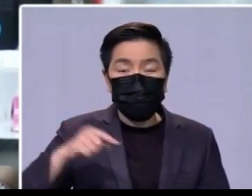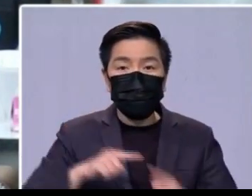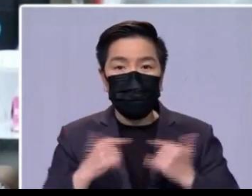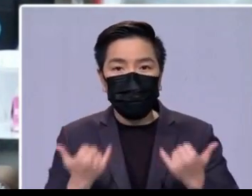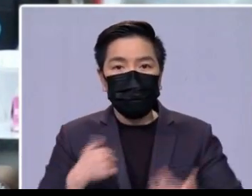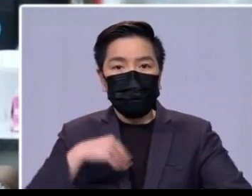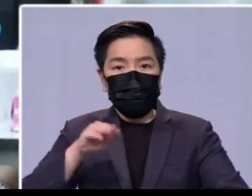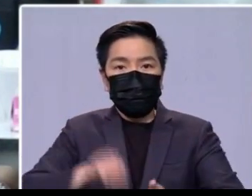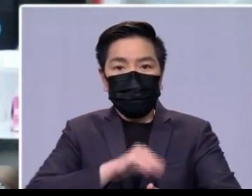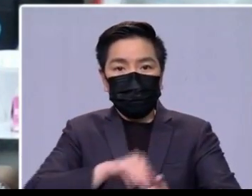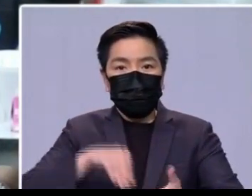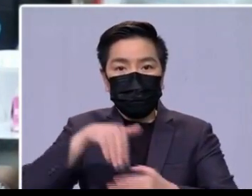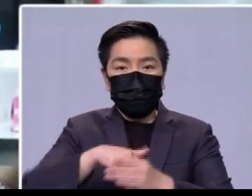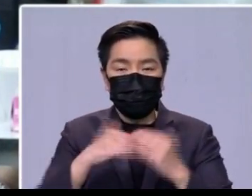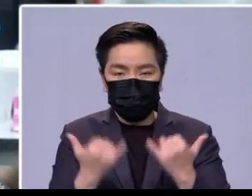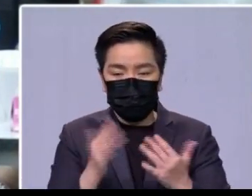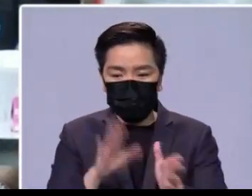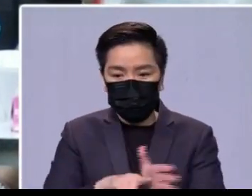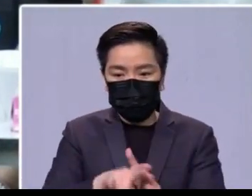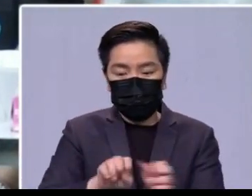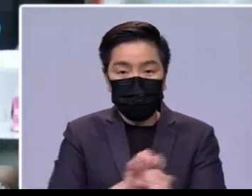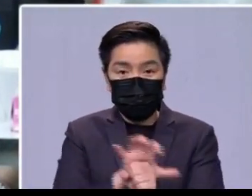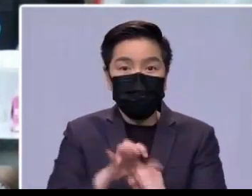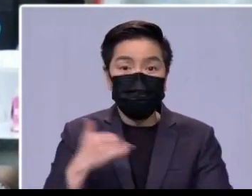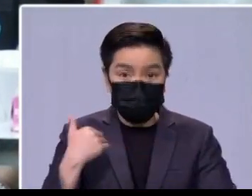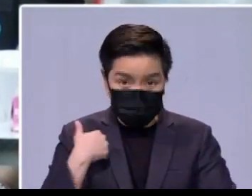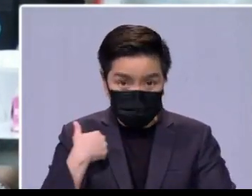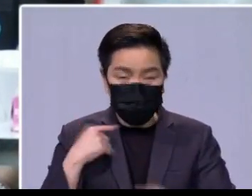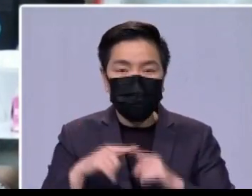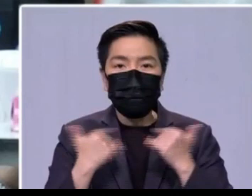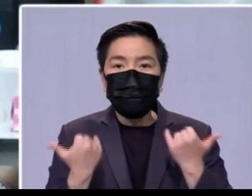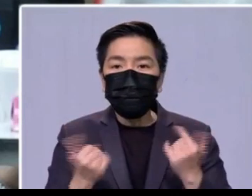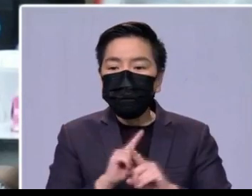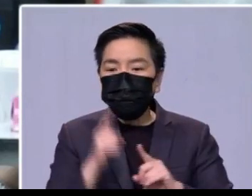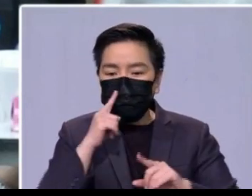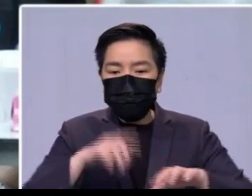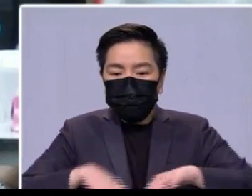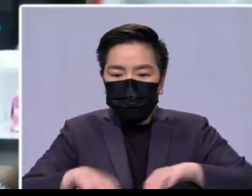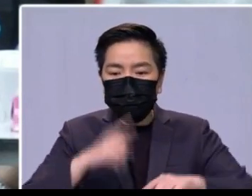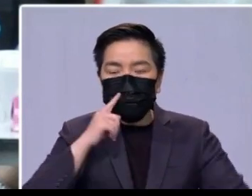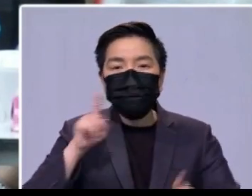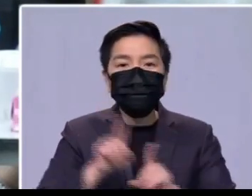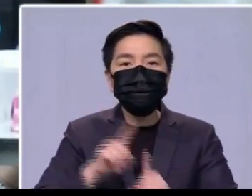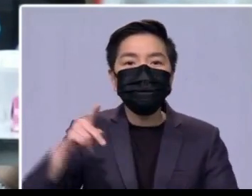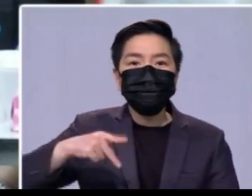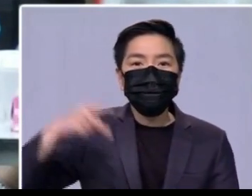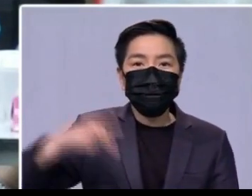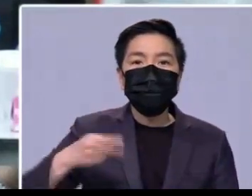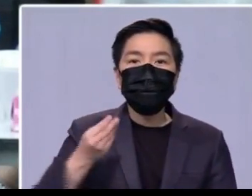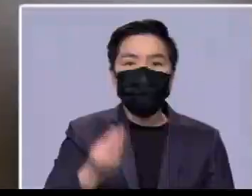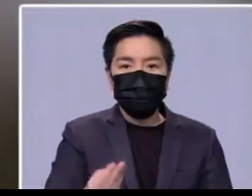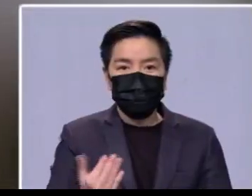ซึ่งเราก็ยังอยู่ในช่วงสถานการณ์โควิดนะครับแล้วก็หลายพื้นที่นั้นก็ยังต้องจัดการเลือกตั้งแบบพิเศษด้วยนะครับ